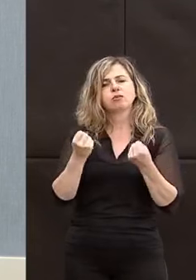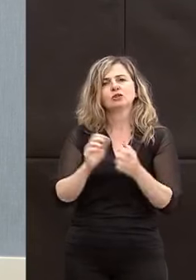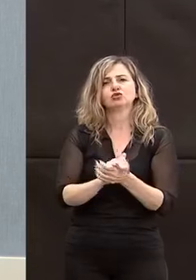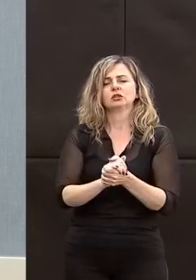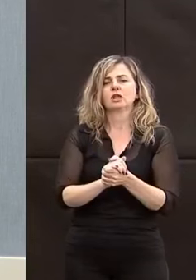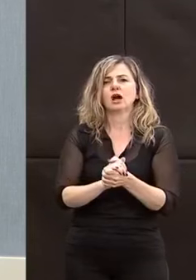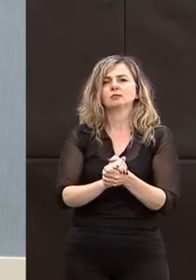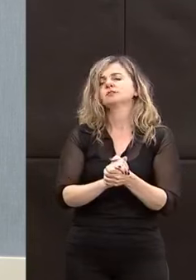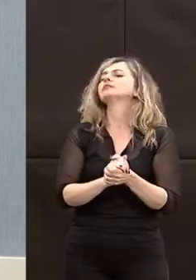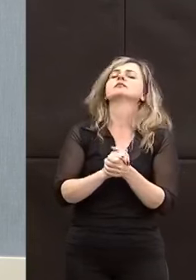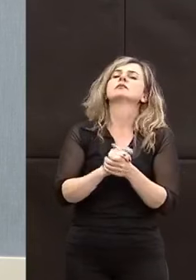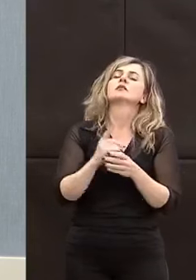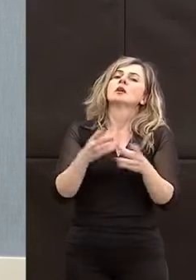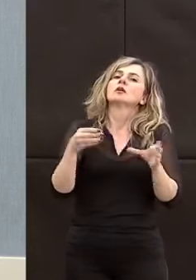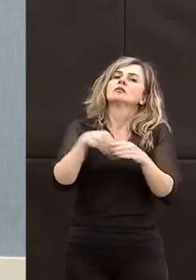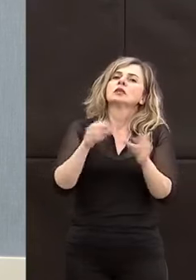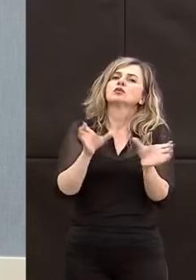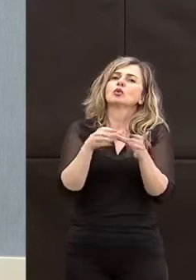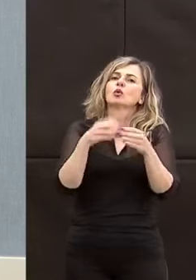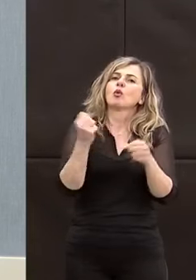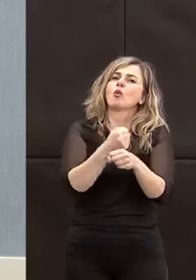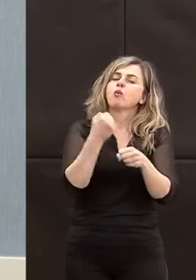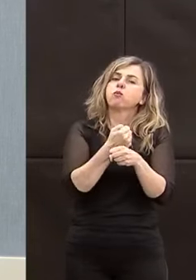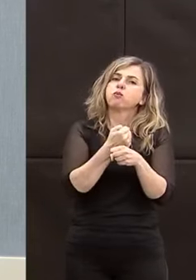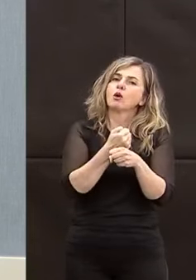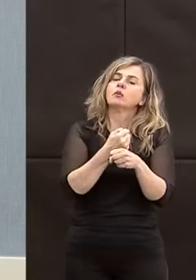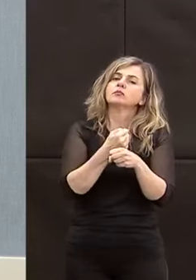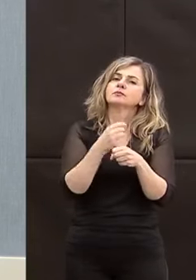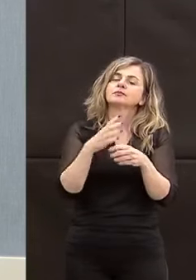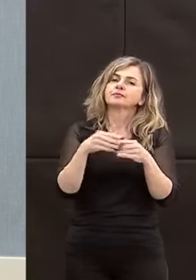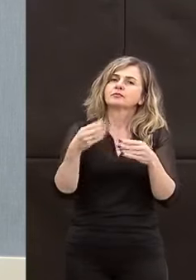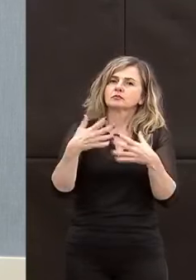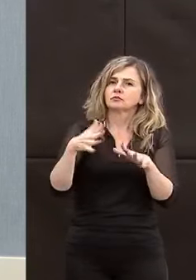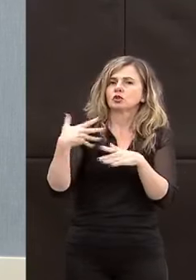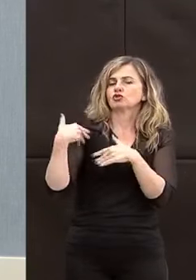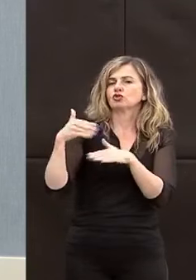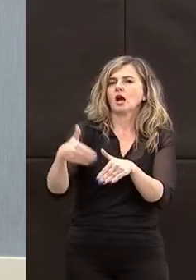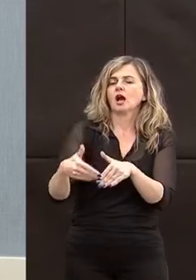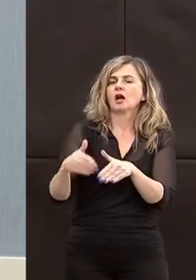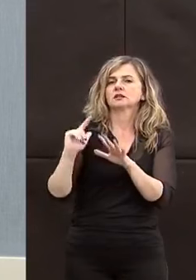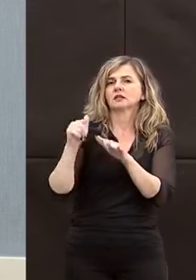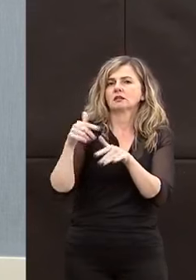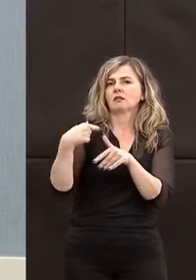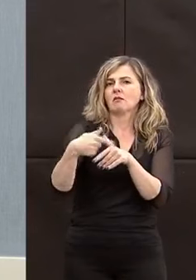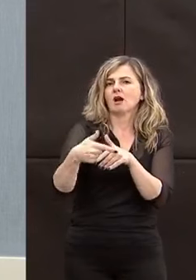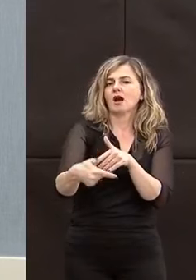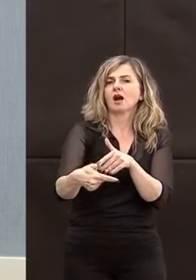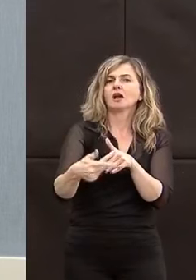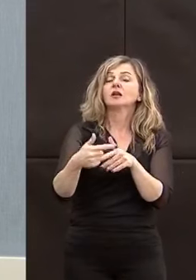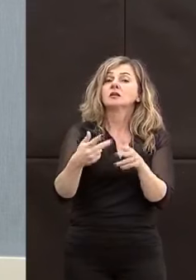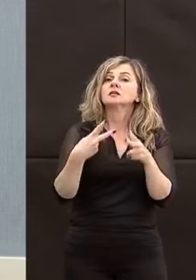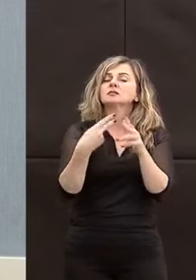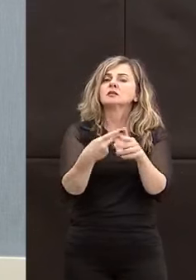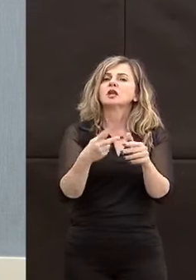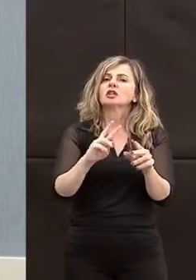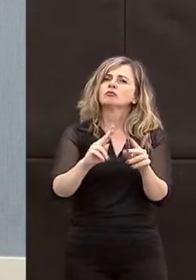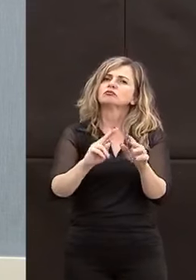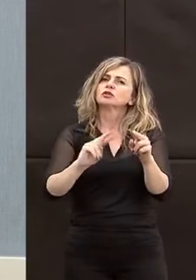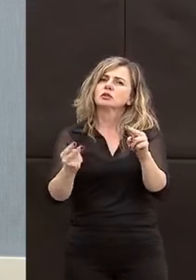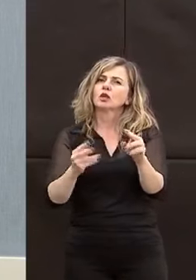del gruppo di lavoro che è stato attivato in queste settimane è stato poi anche si è dato vita a questo sottogruppo